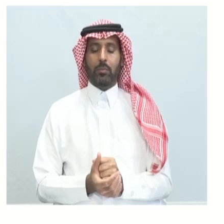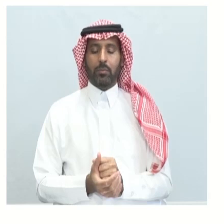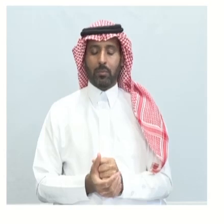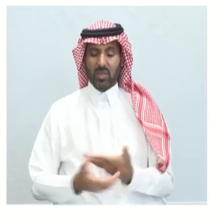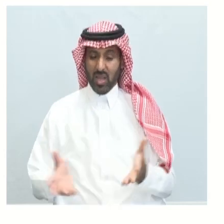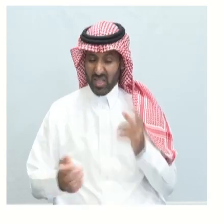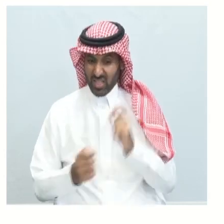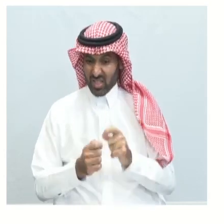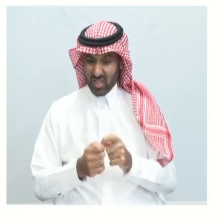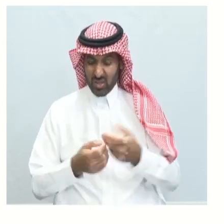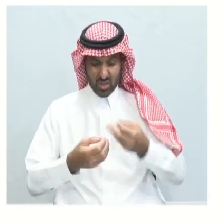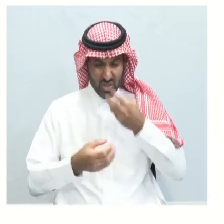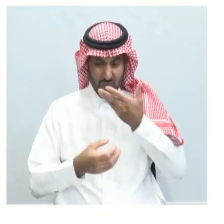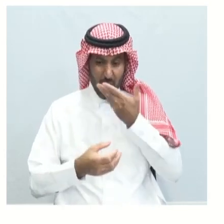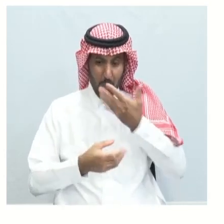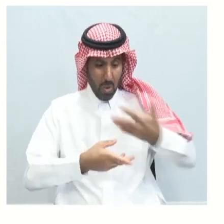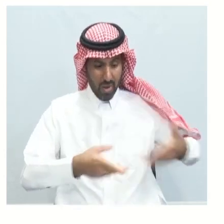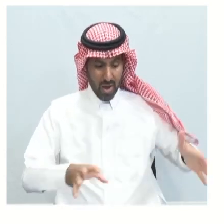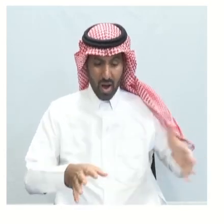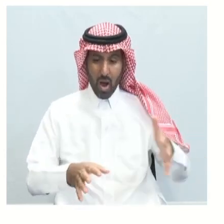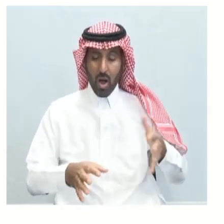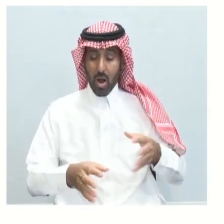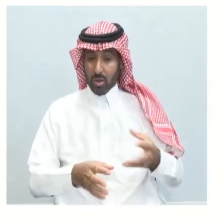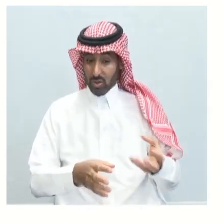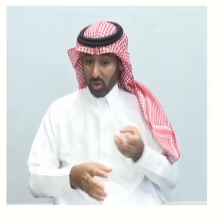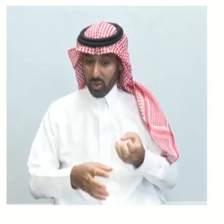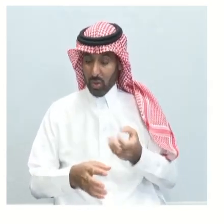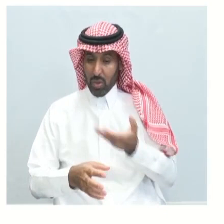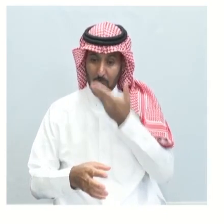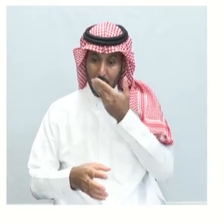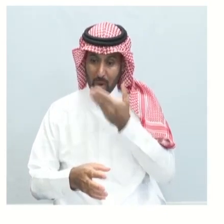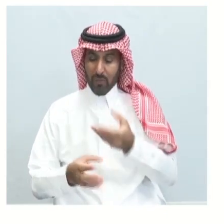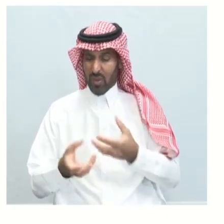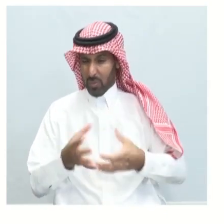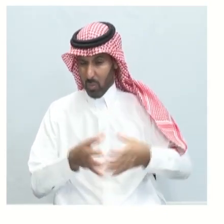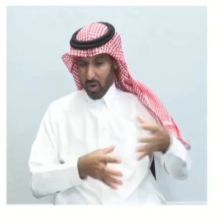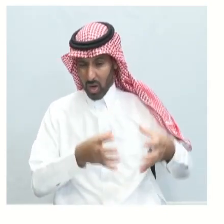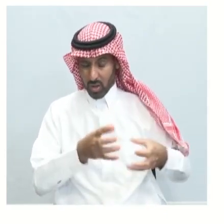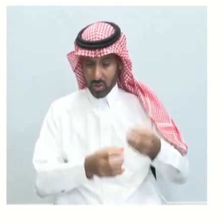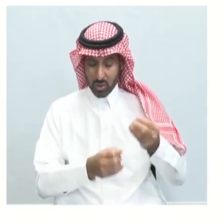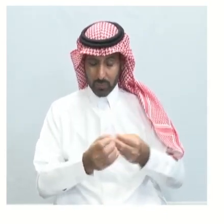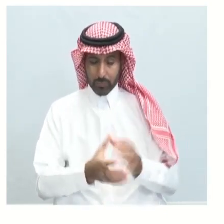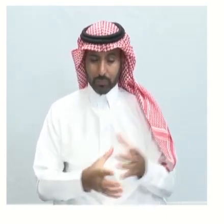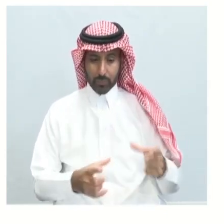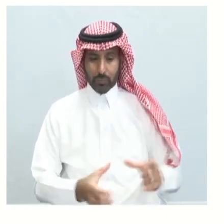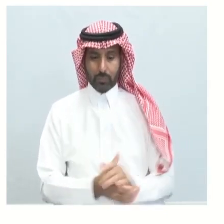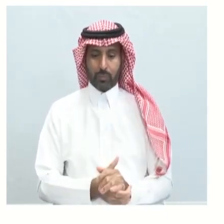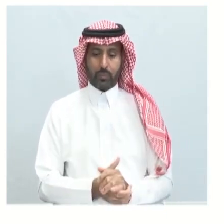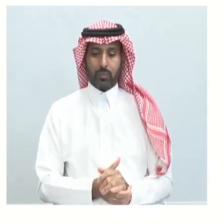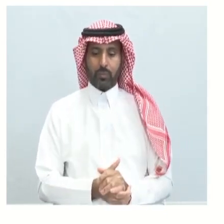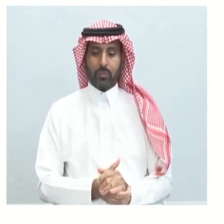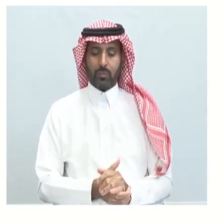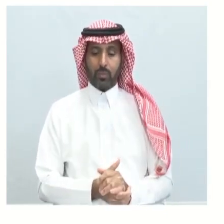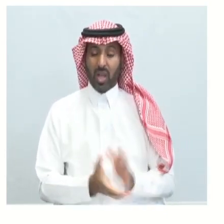التعين وتصريف المياه والاستهلاك الكثيف للمياه في المفاعلات وكذلك